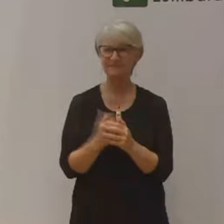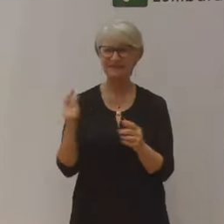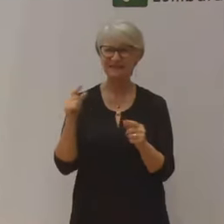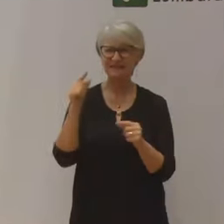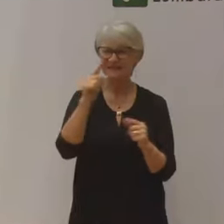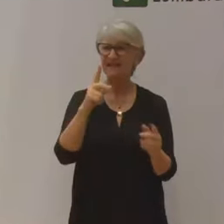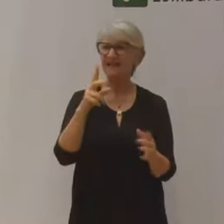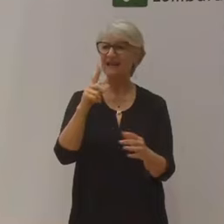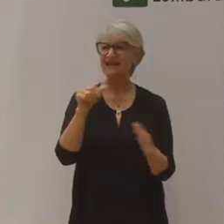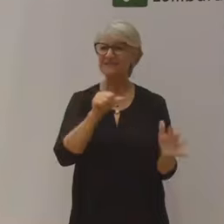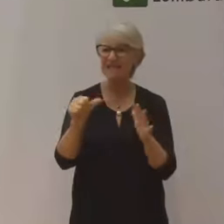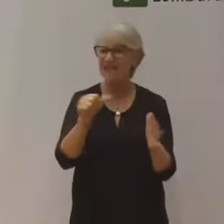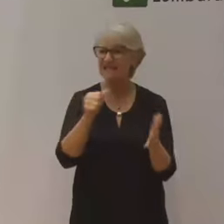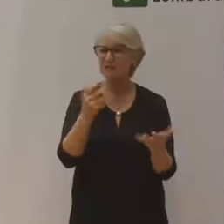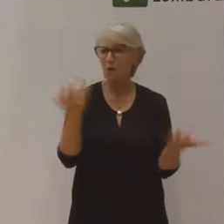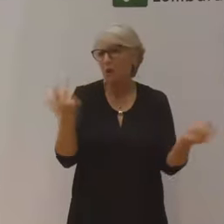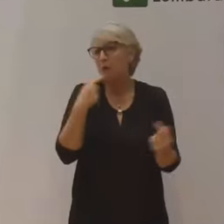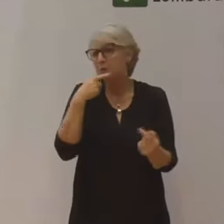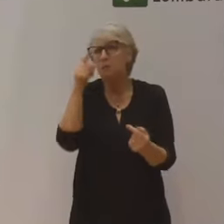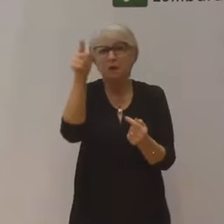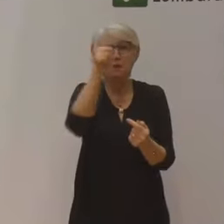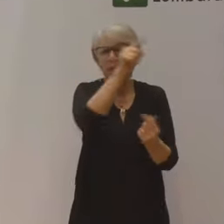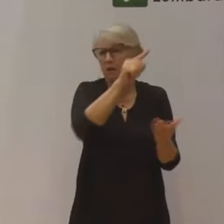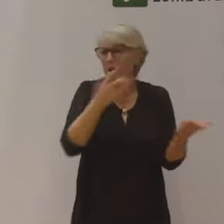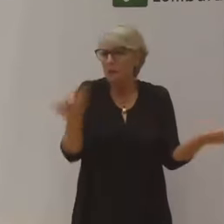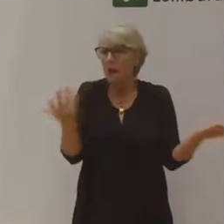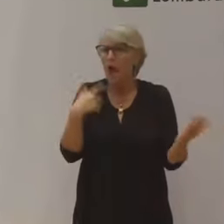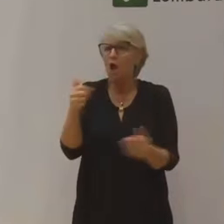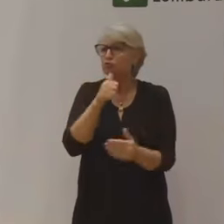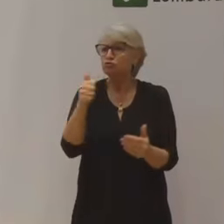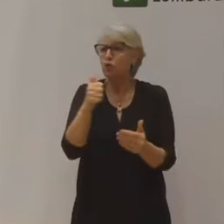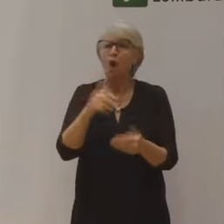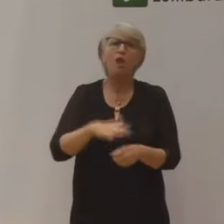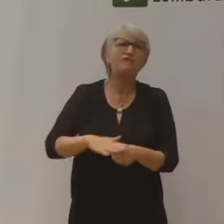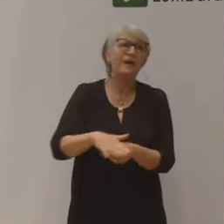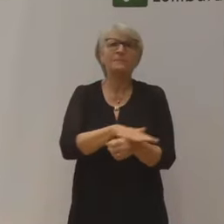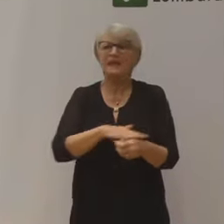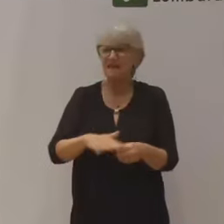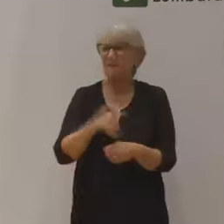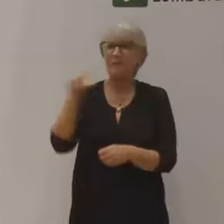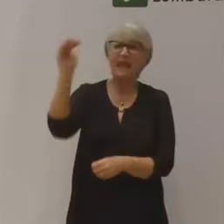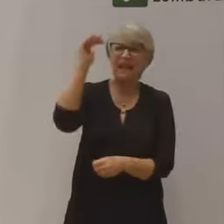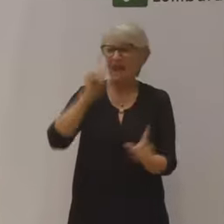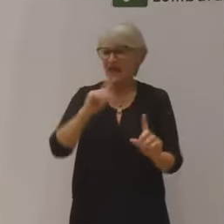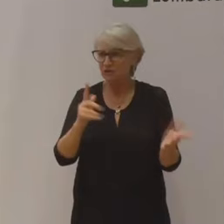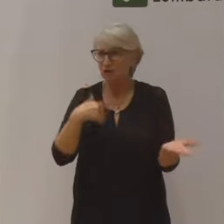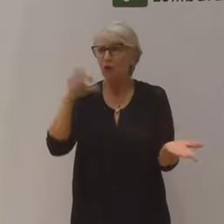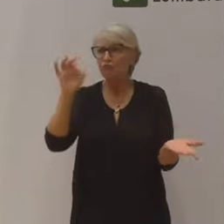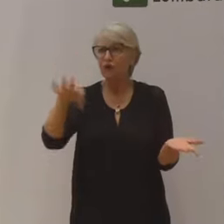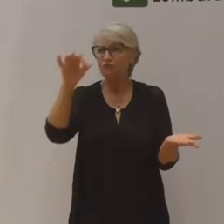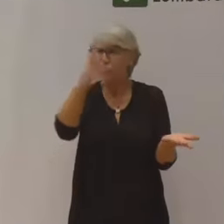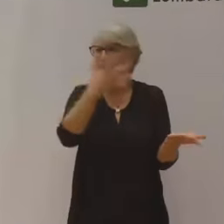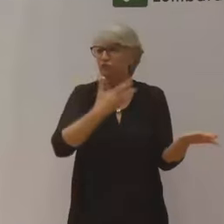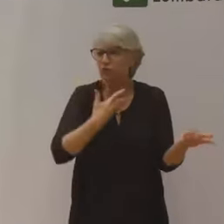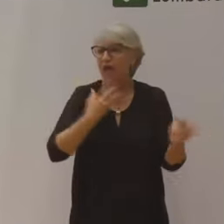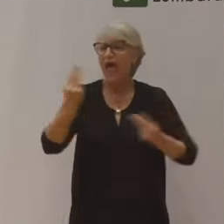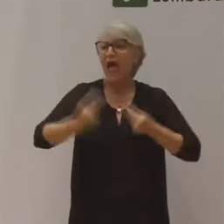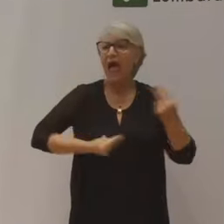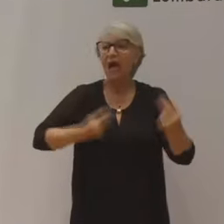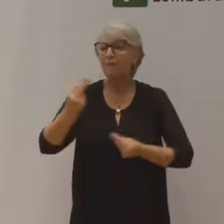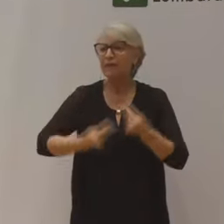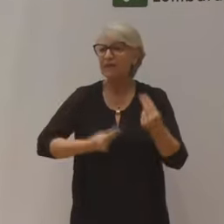Di Sesto, vabbè, mi sembrava giusto dirvelo, perché non ci sono solo le famiglie o i ragazzi. Per fortuna abbiamo